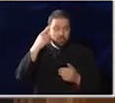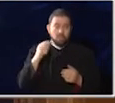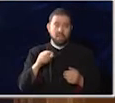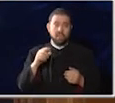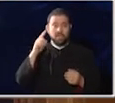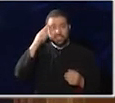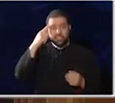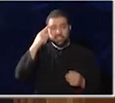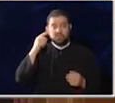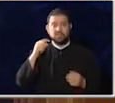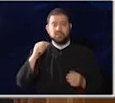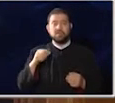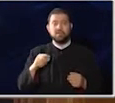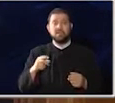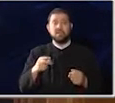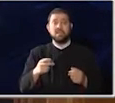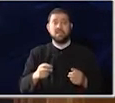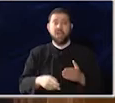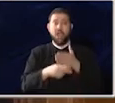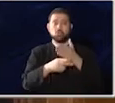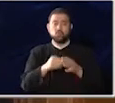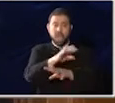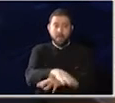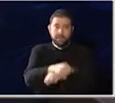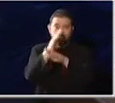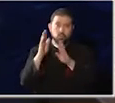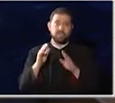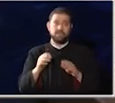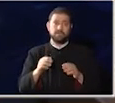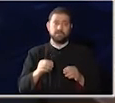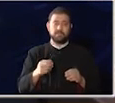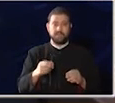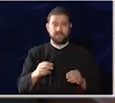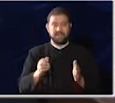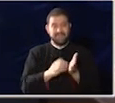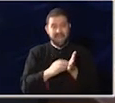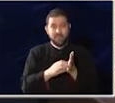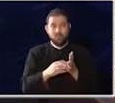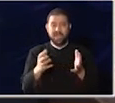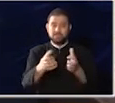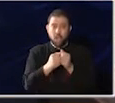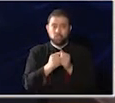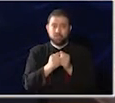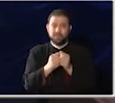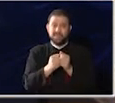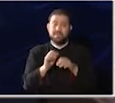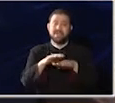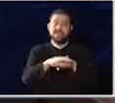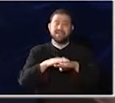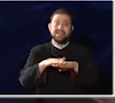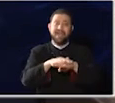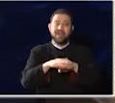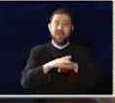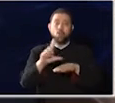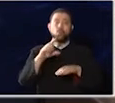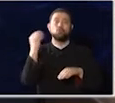echivalentul suferinței sau reproducerea. Revin imediat, pentru că era o continuitate. Trebuie să acceptăm